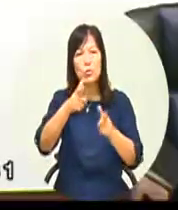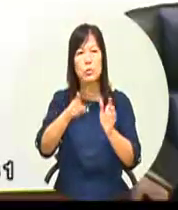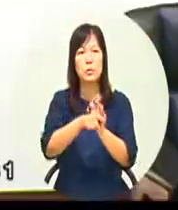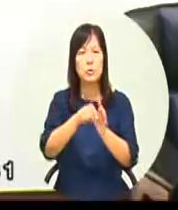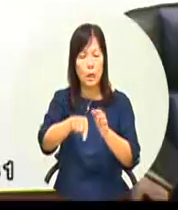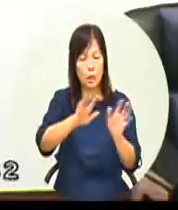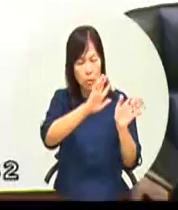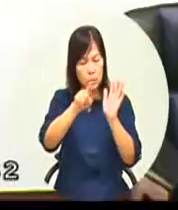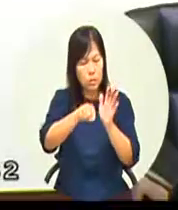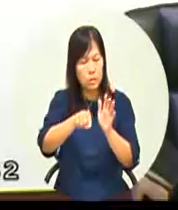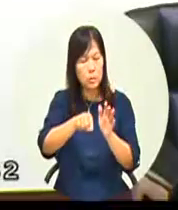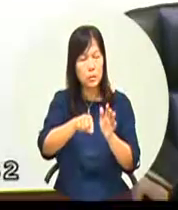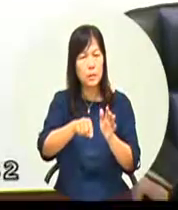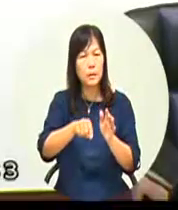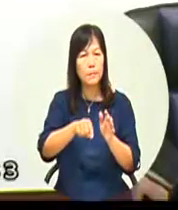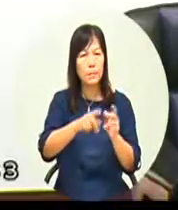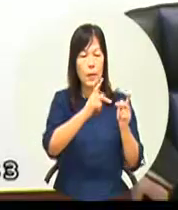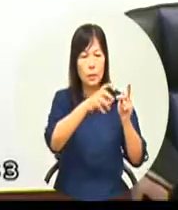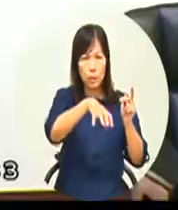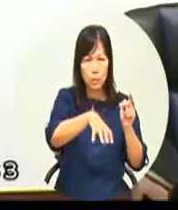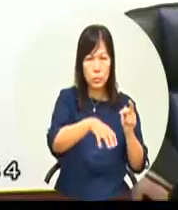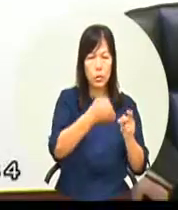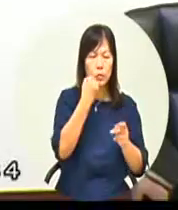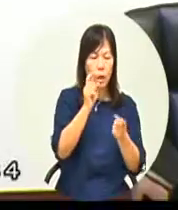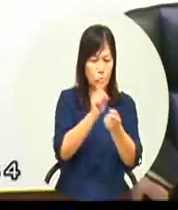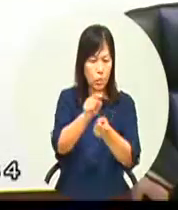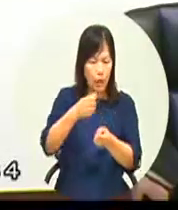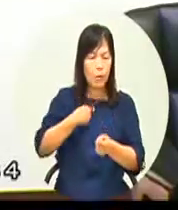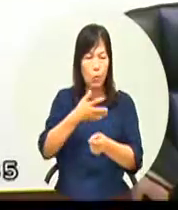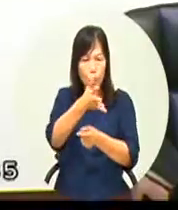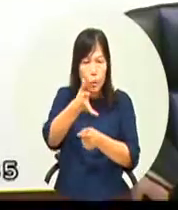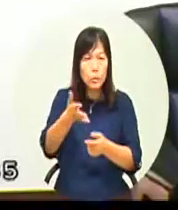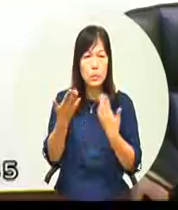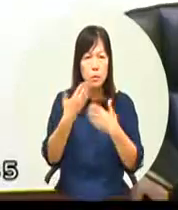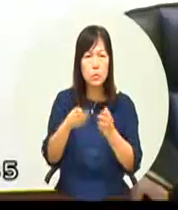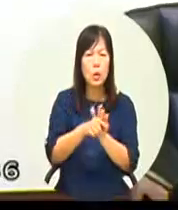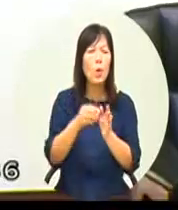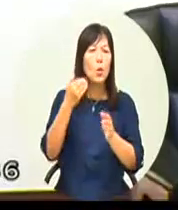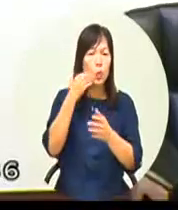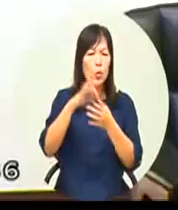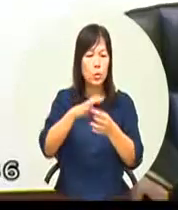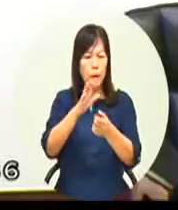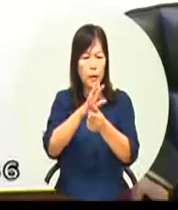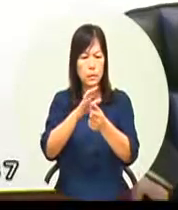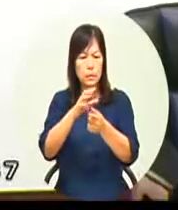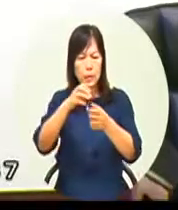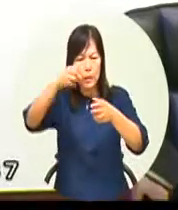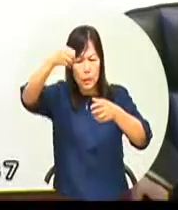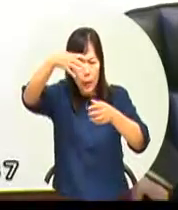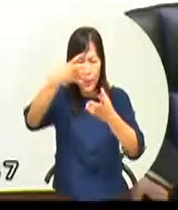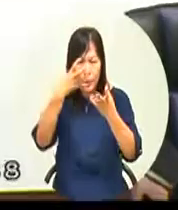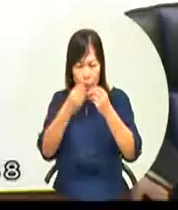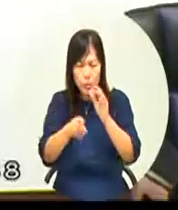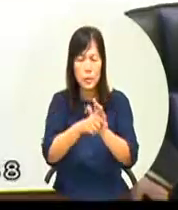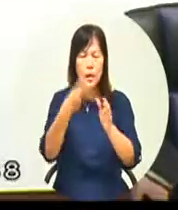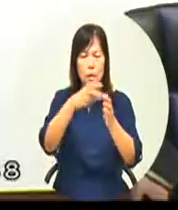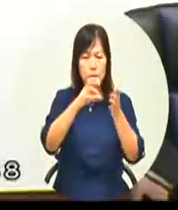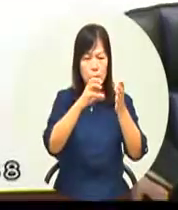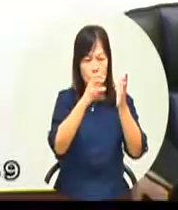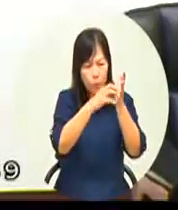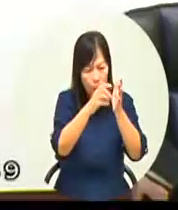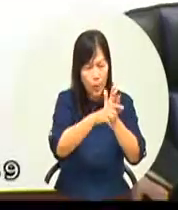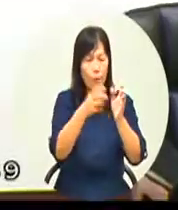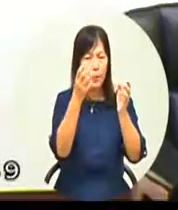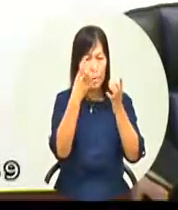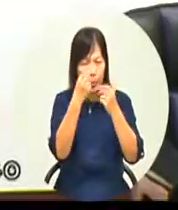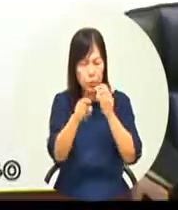状况。我希望我们这个检举能够去了解看看，如果这样是因为照明不足、标示不清，该台北来做，该我们